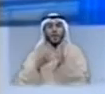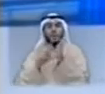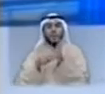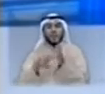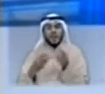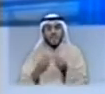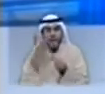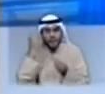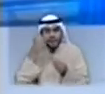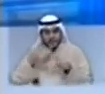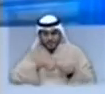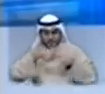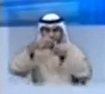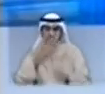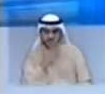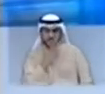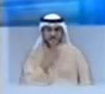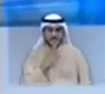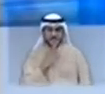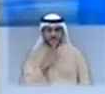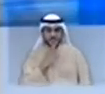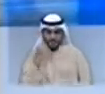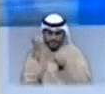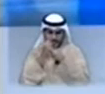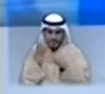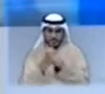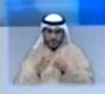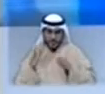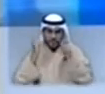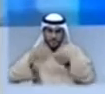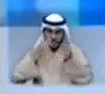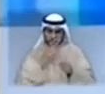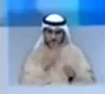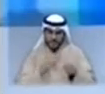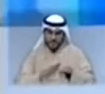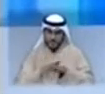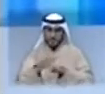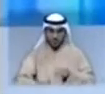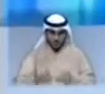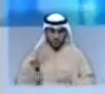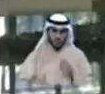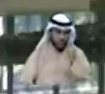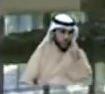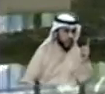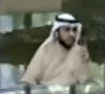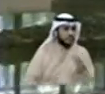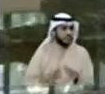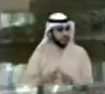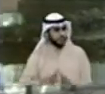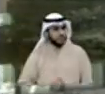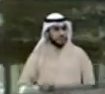المرسى للحد من معدل الترسيب بالإضافة إلى تعزيز قوة كاسر الأمواج.